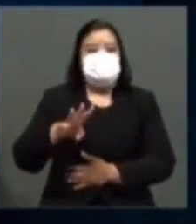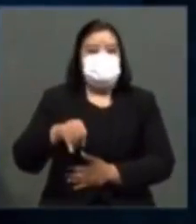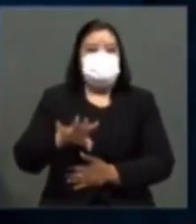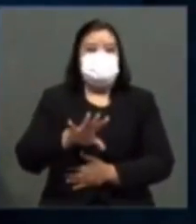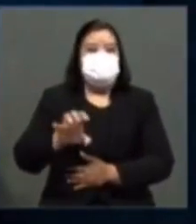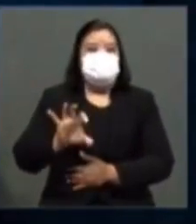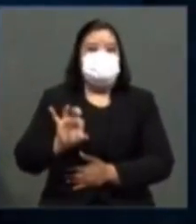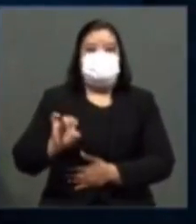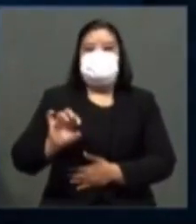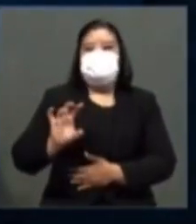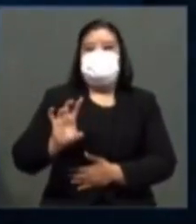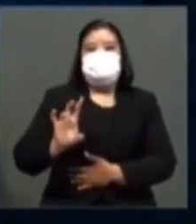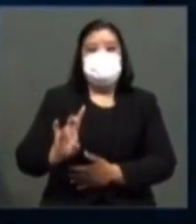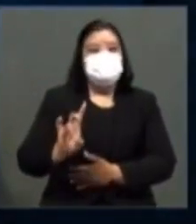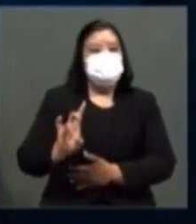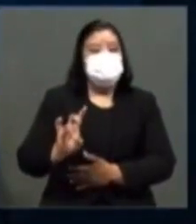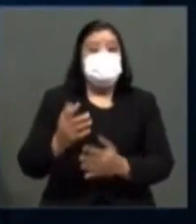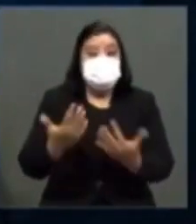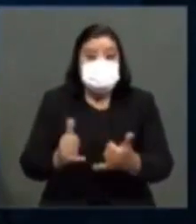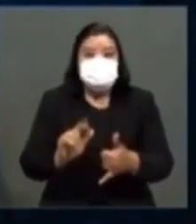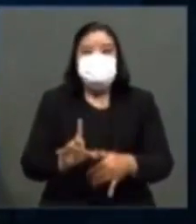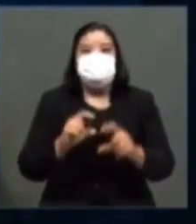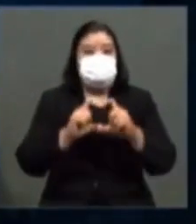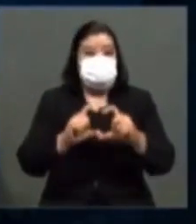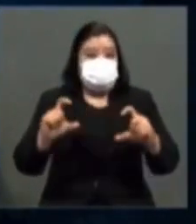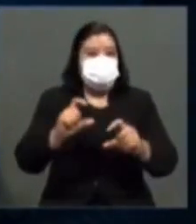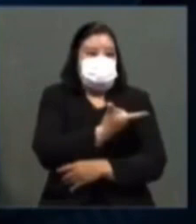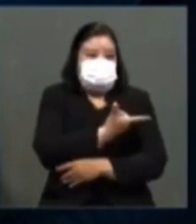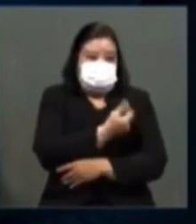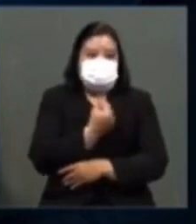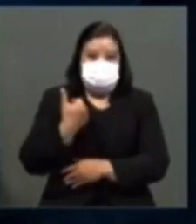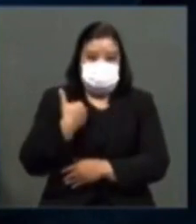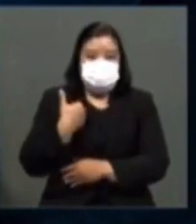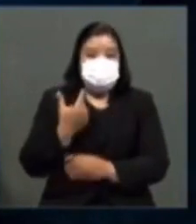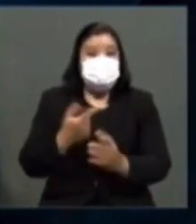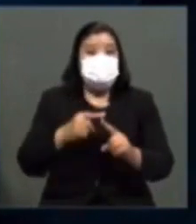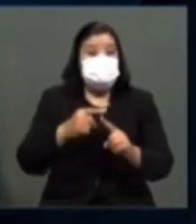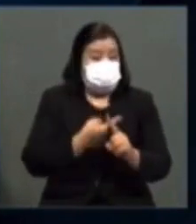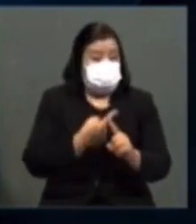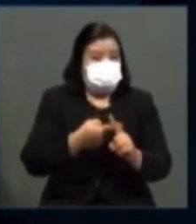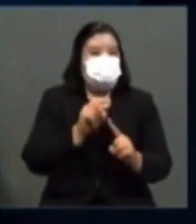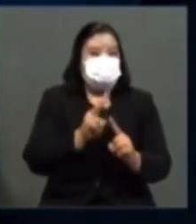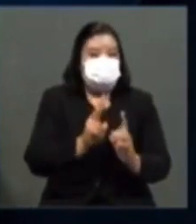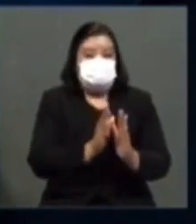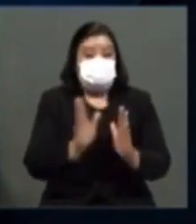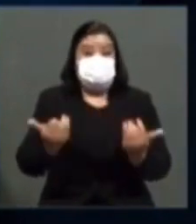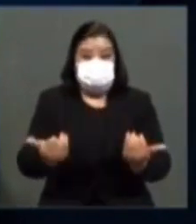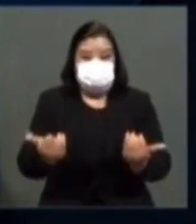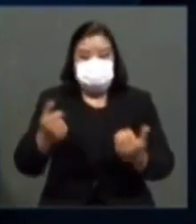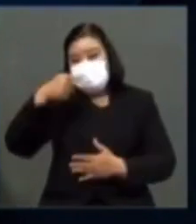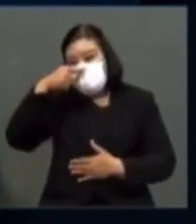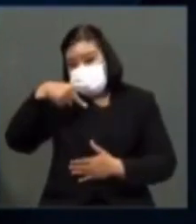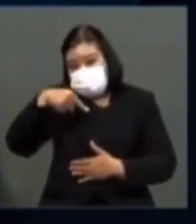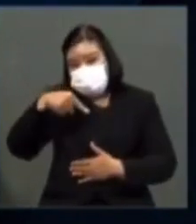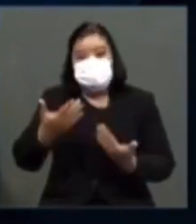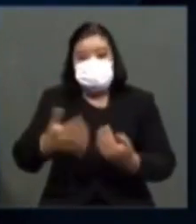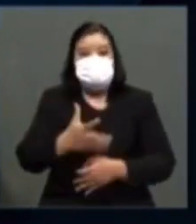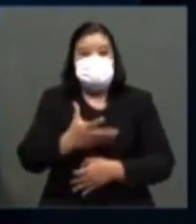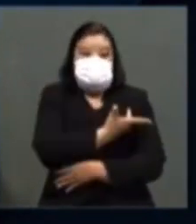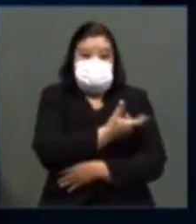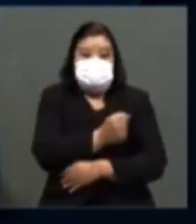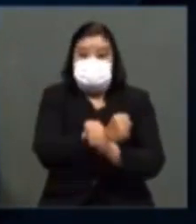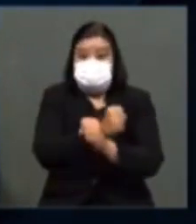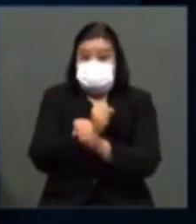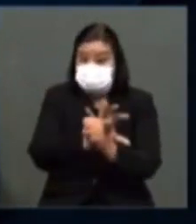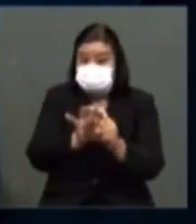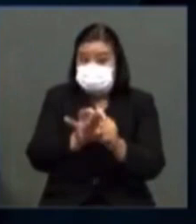864,589 โดสค่ะซึ่งถ้ารวมตั้งแต่28กุมภาพันธ์เป็นต้นมานะคะบ้านเรามีผู้ที่ได้รับวัคซีนไป